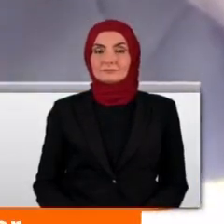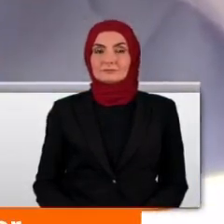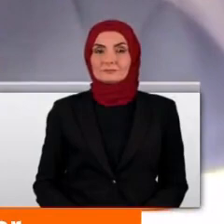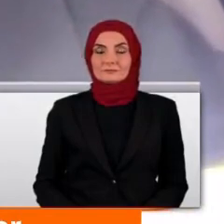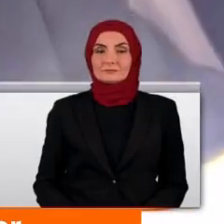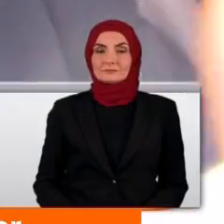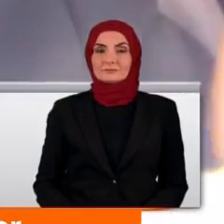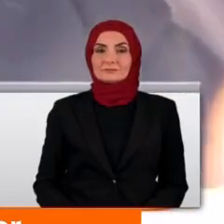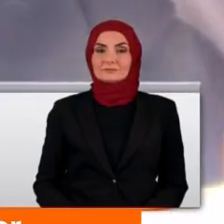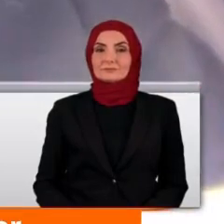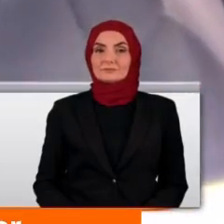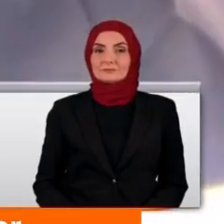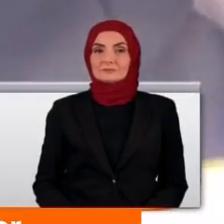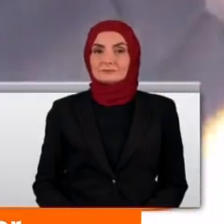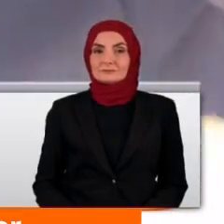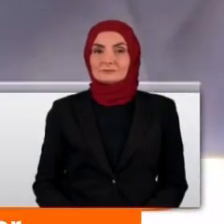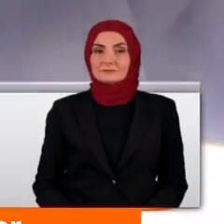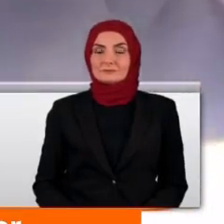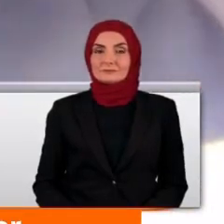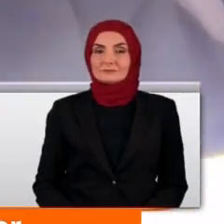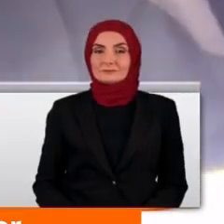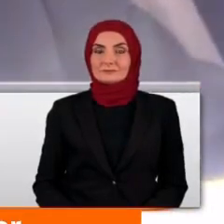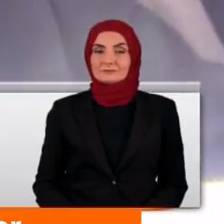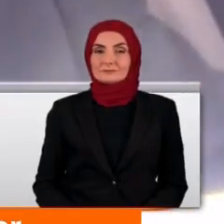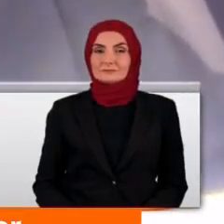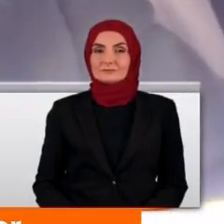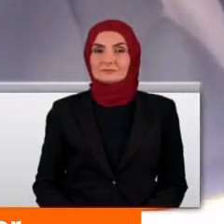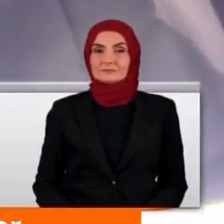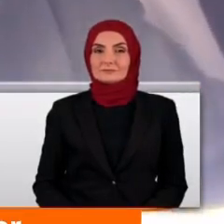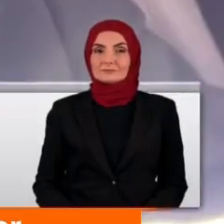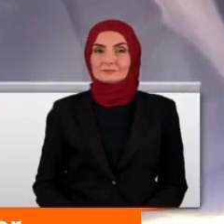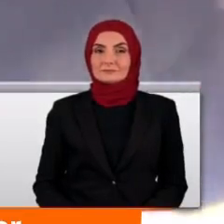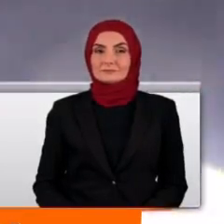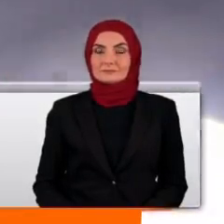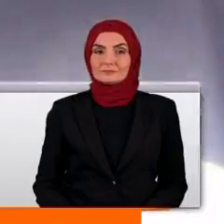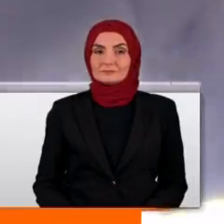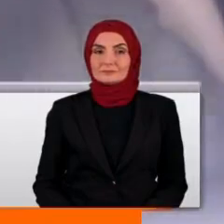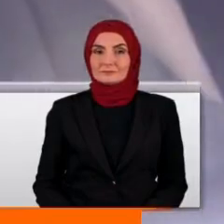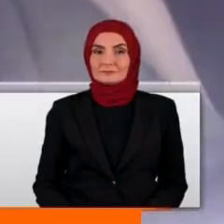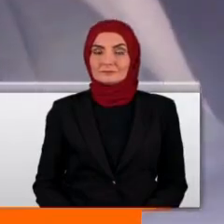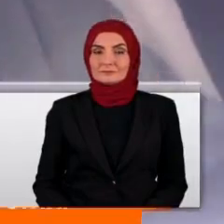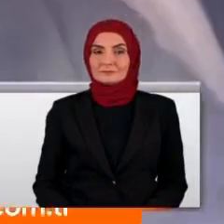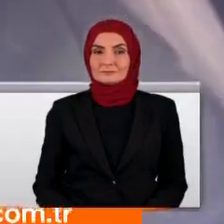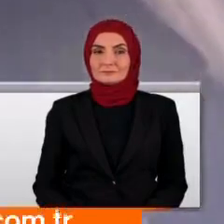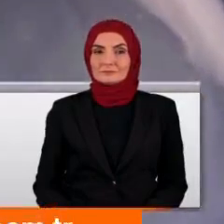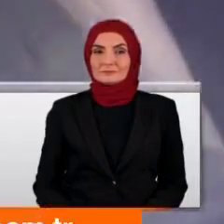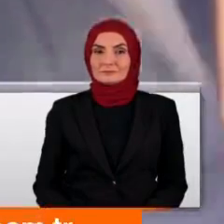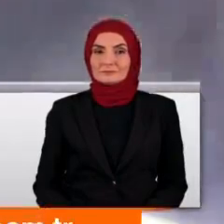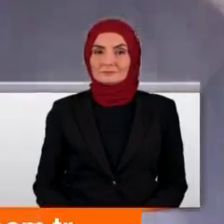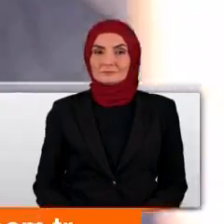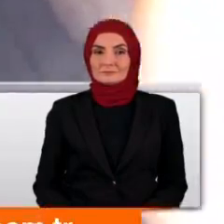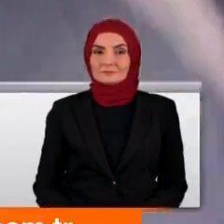bütün çalışmalarımızı da bunun üzerine yapıyoruz. Onlar ne yaparlarsa yapsınlar. Biz